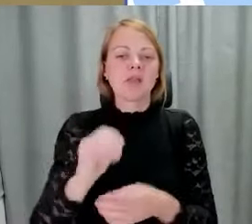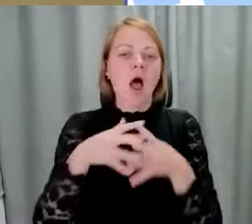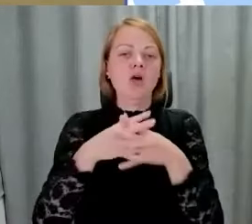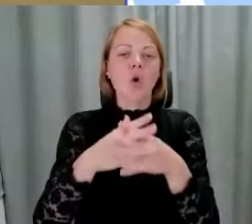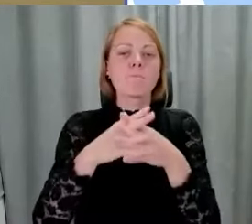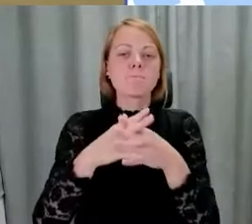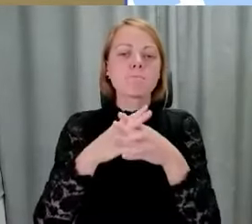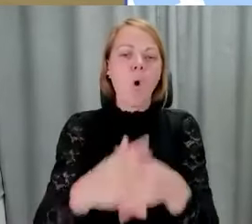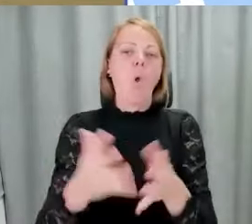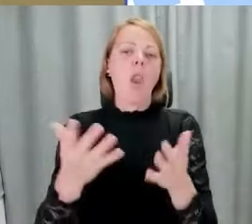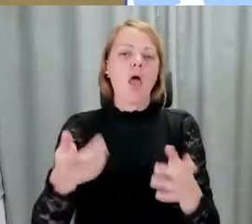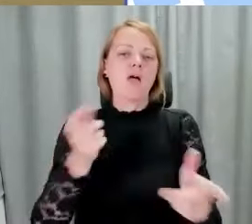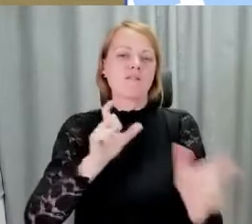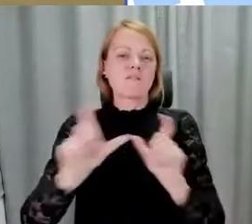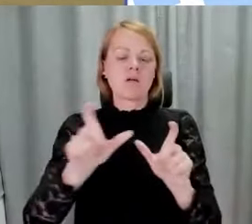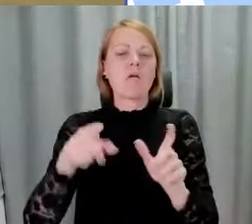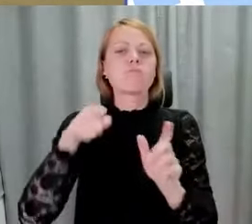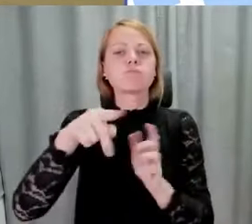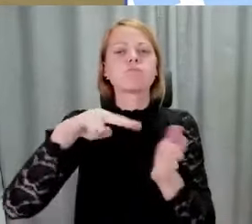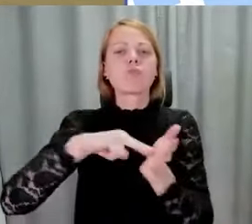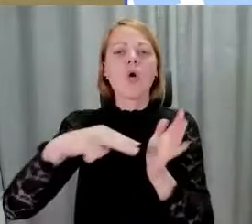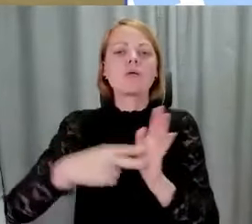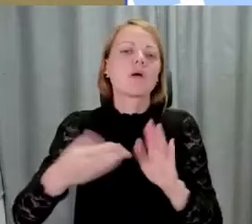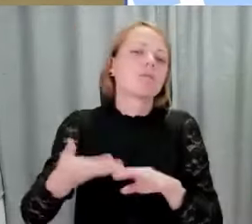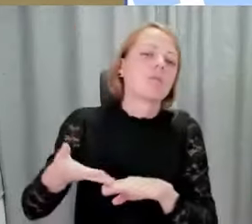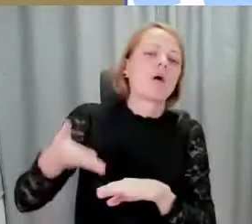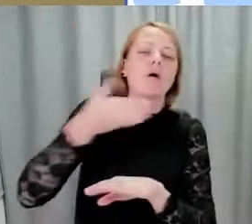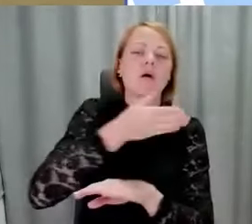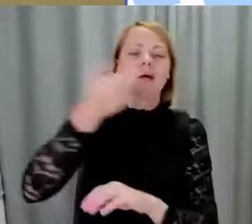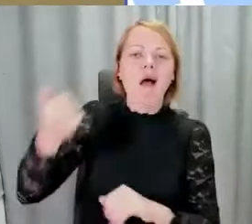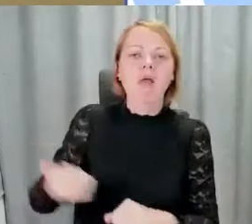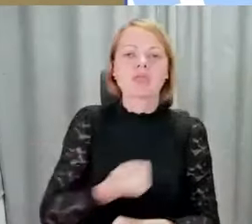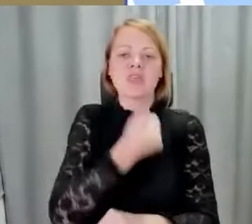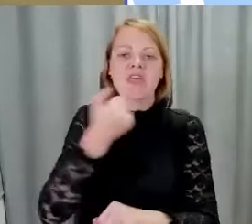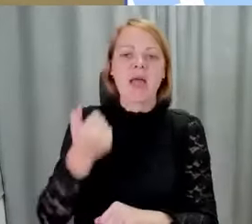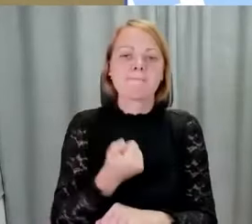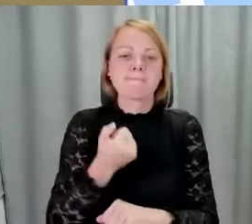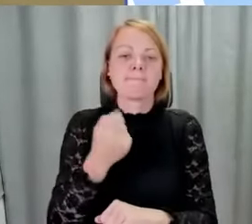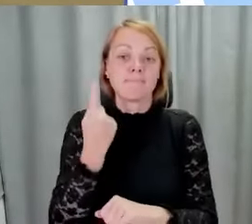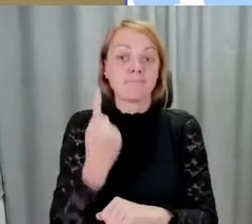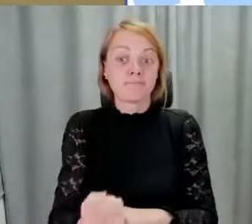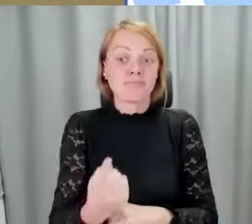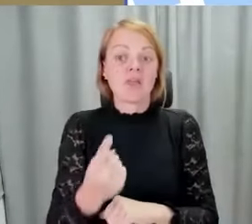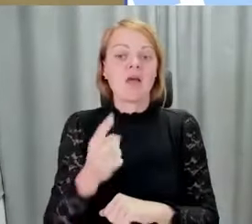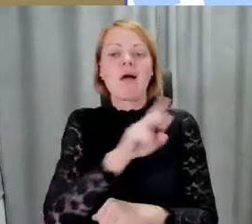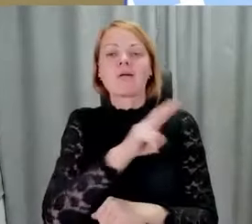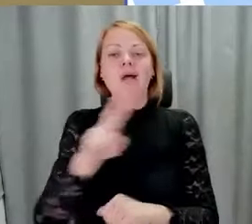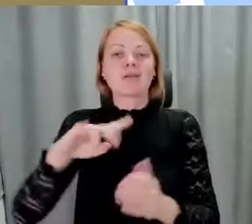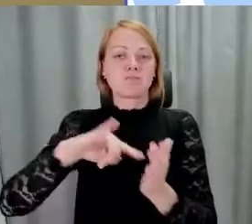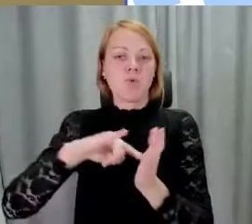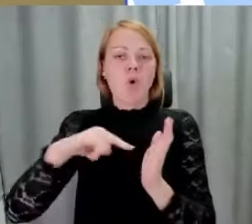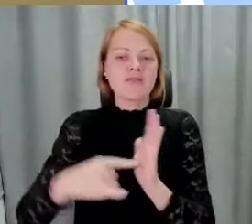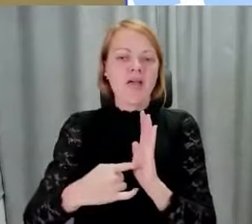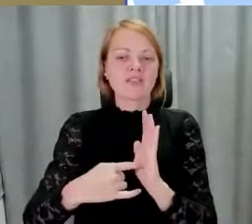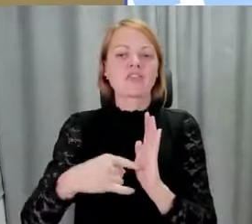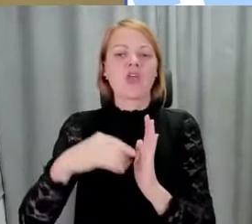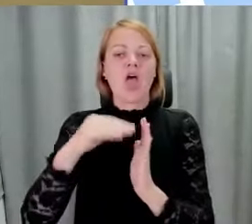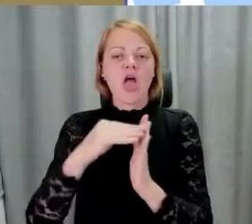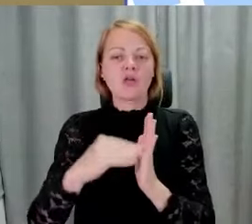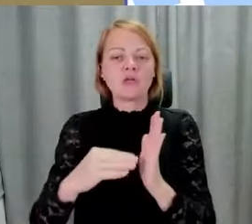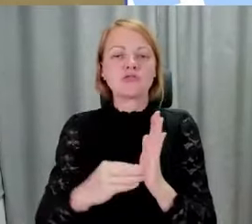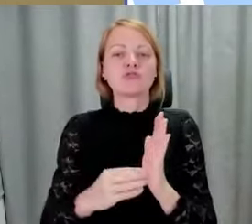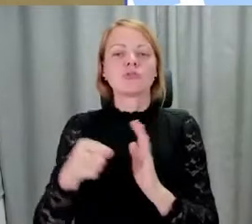viņus projektē gadiem, tas ir viens. Es visi tie, kas jau projektējuši, saprot, cik ļoti liels